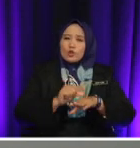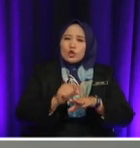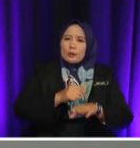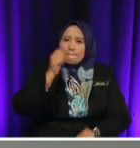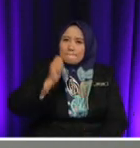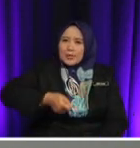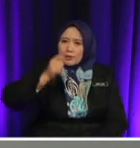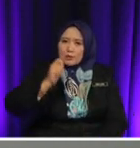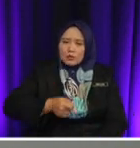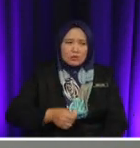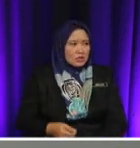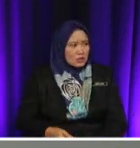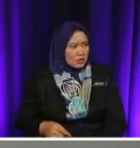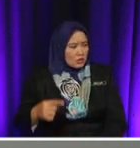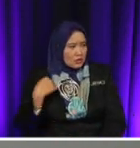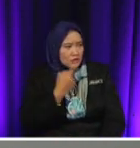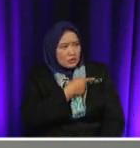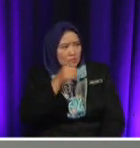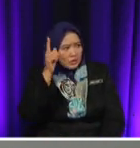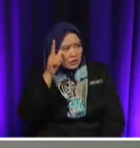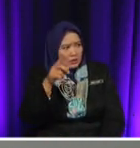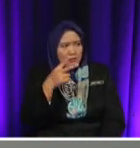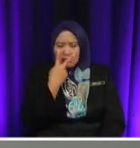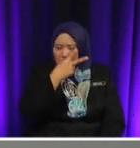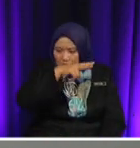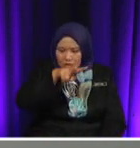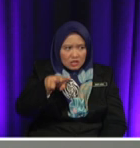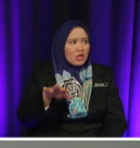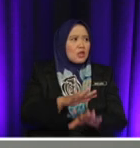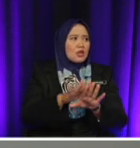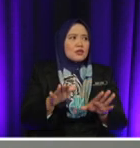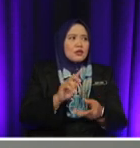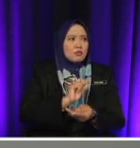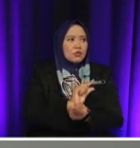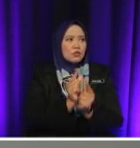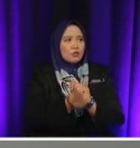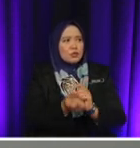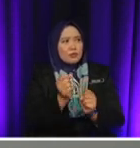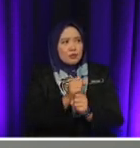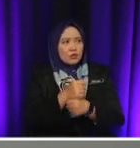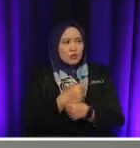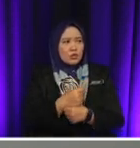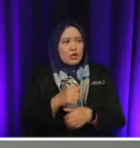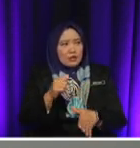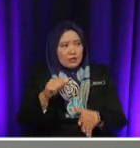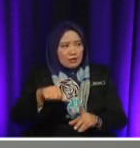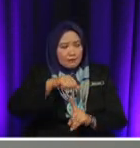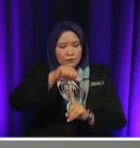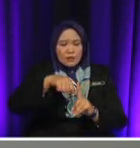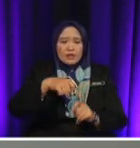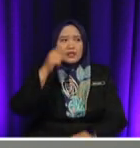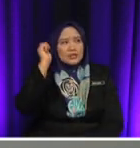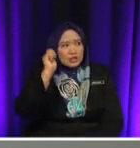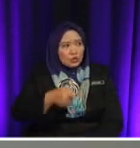tidak berubah bentuk apabila diketuk Oke dan situasi eksperimen kita ketuk dia dengan pen